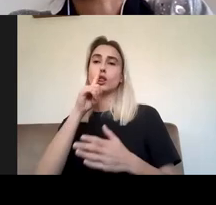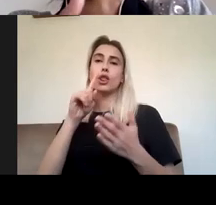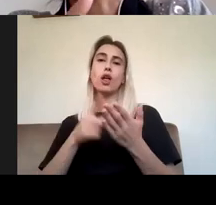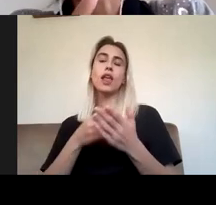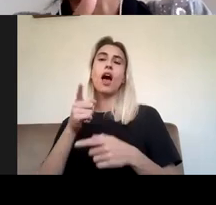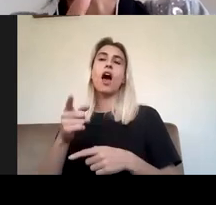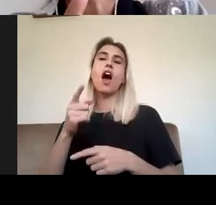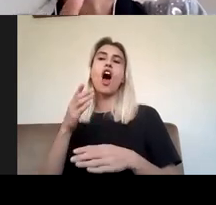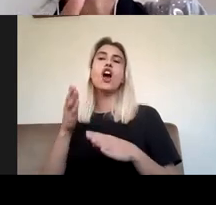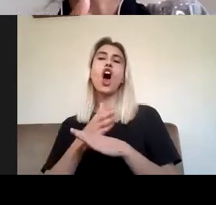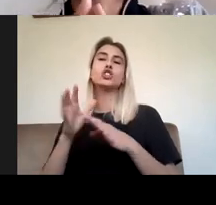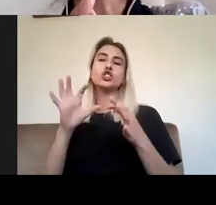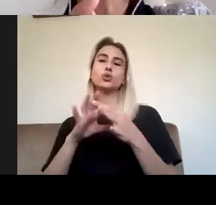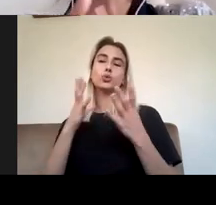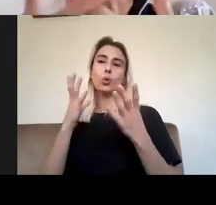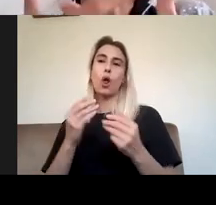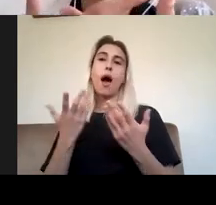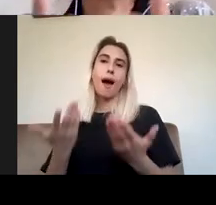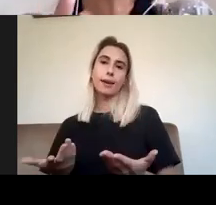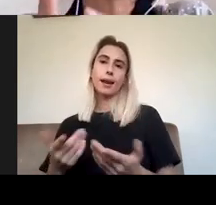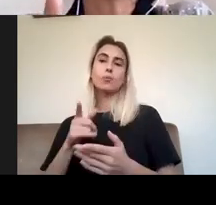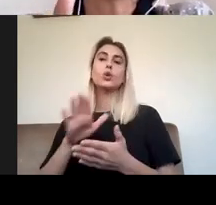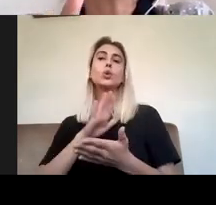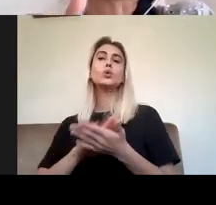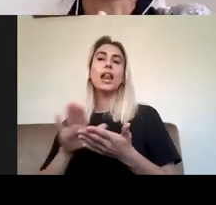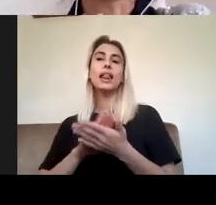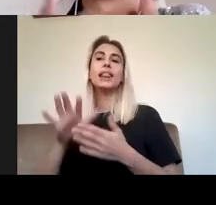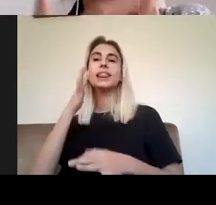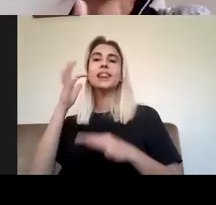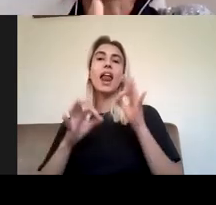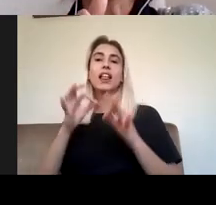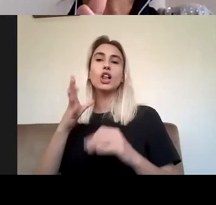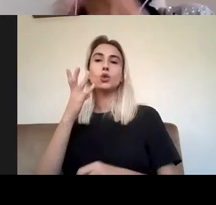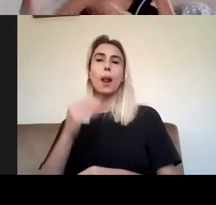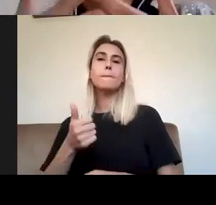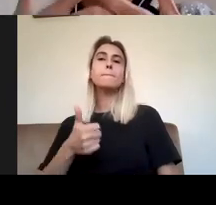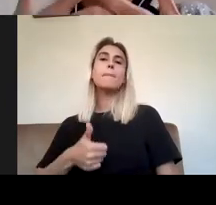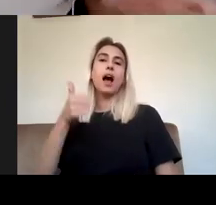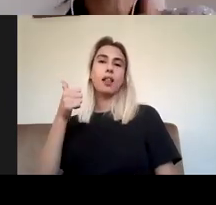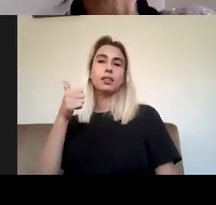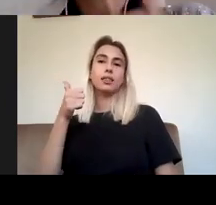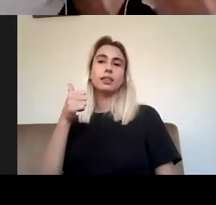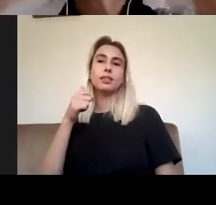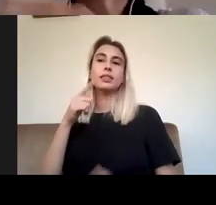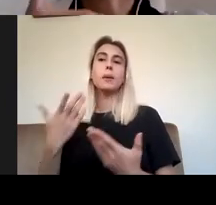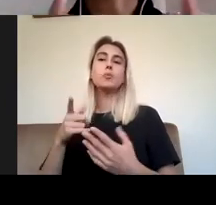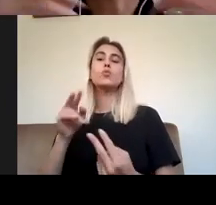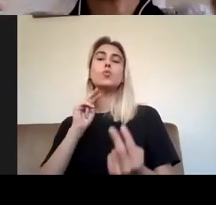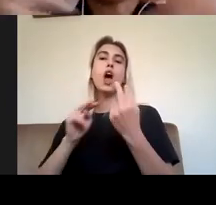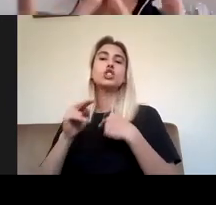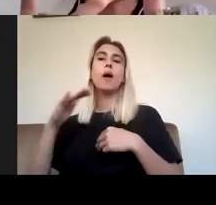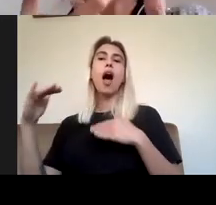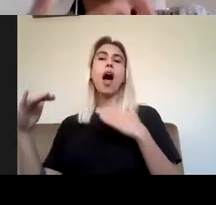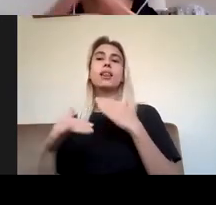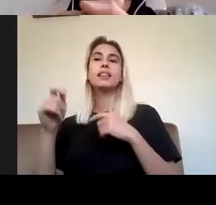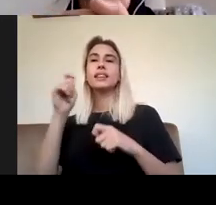ortaya çıkıyor haliyle. Çünkü burada artık düzenleyici ve denetleyici olan bakanlıklar, tabii burada Ulaşım Altyapı ve Çevre Şehircilik